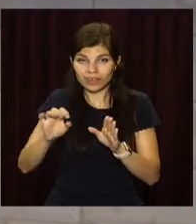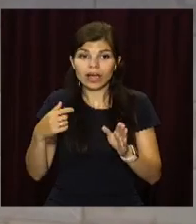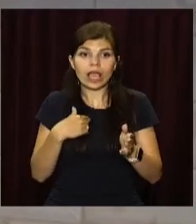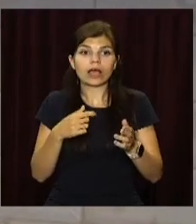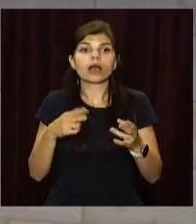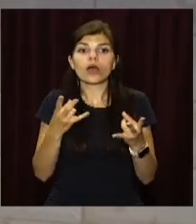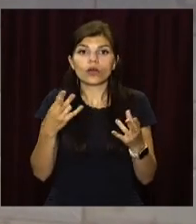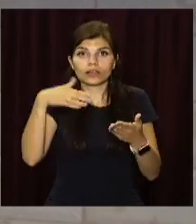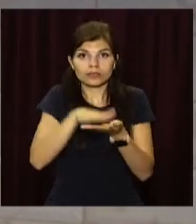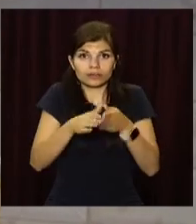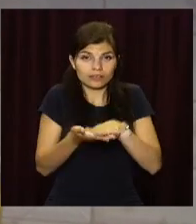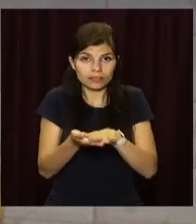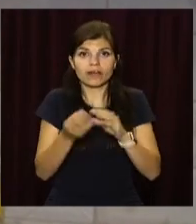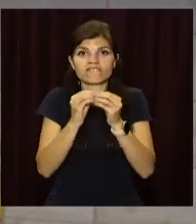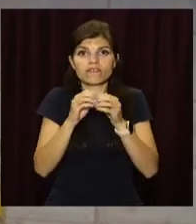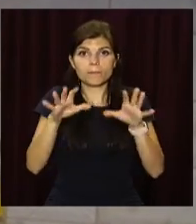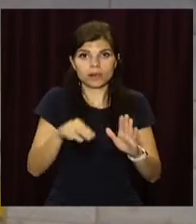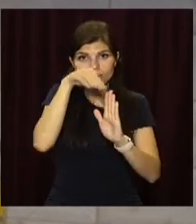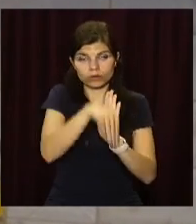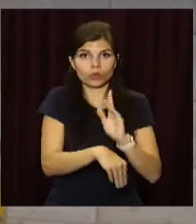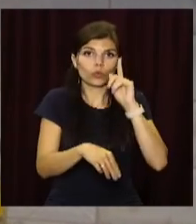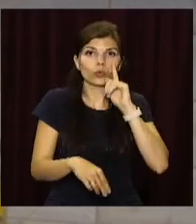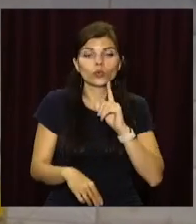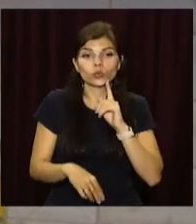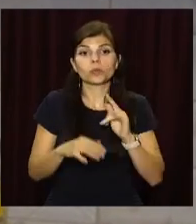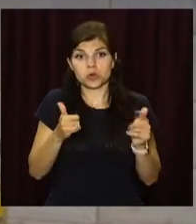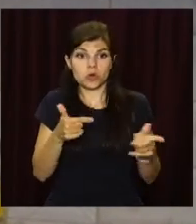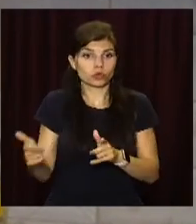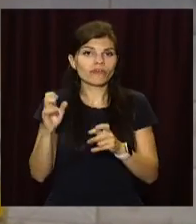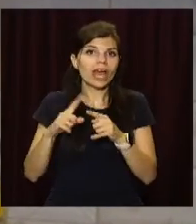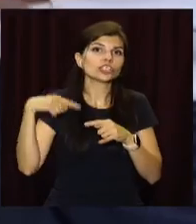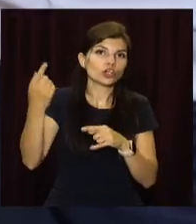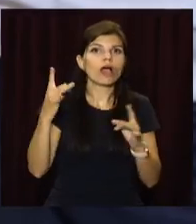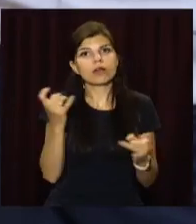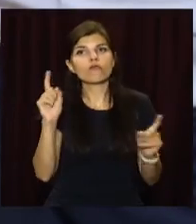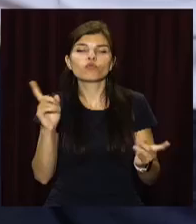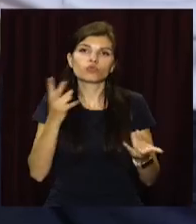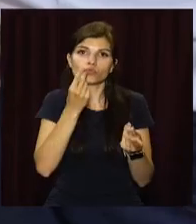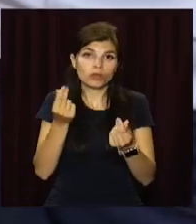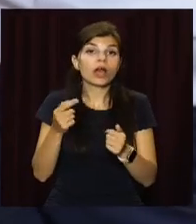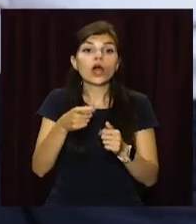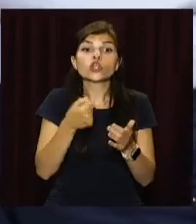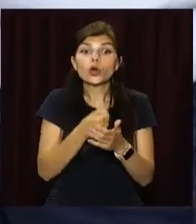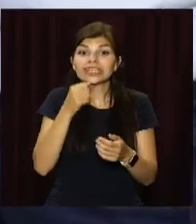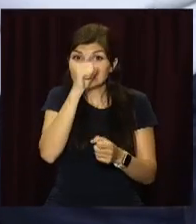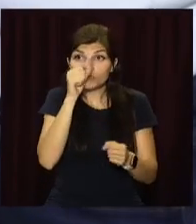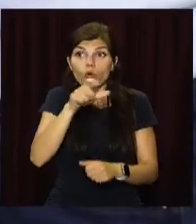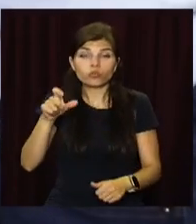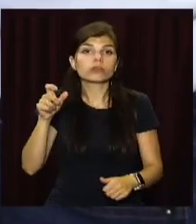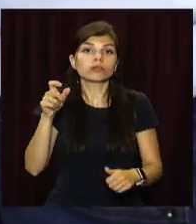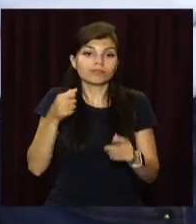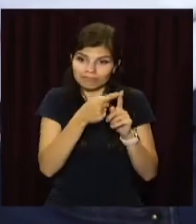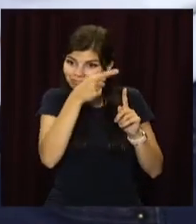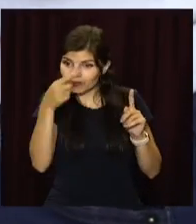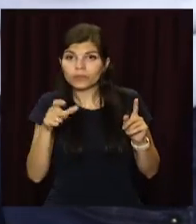неї наклала маленьких торбиночок, і ось вона в мене готова вже на наступний раз. До зими в українців є час визначитися.